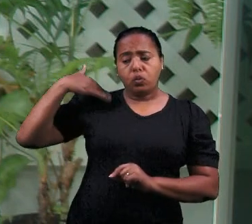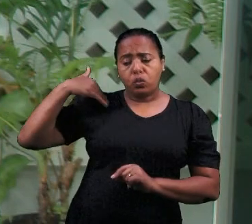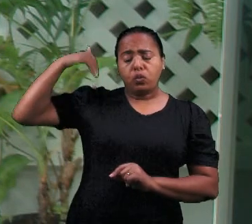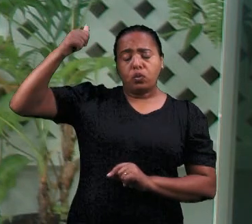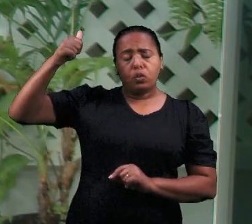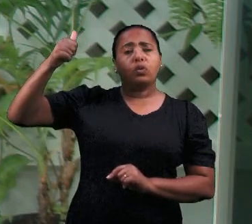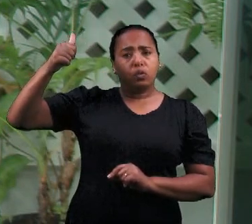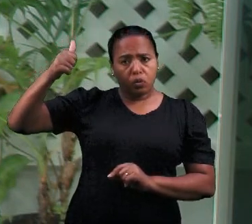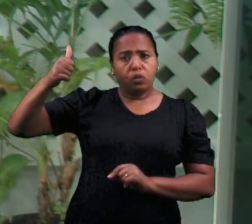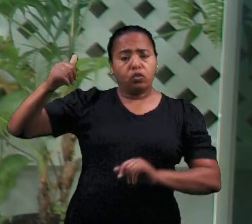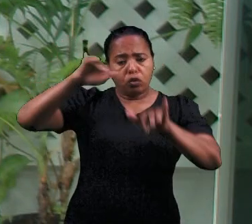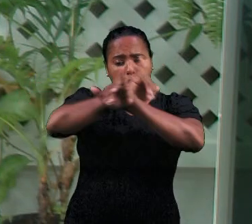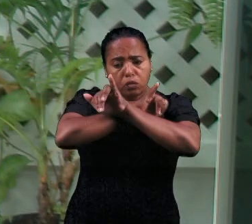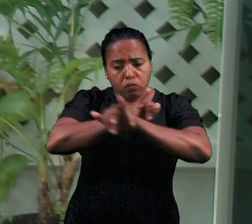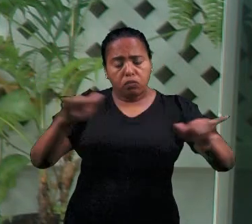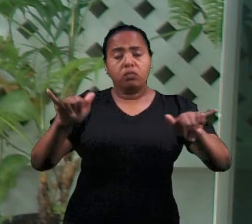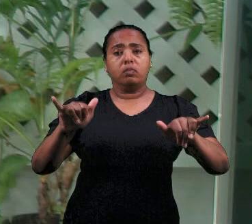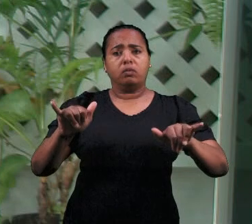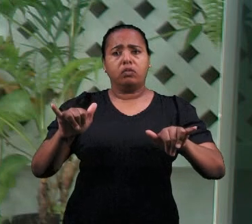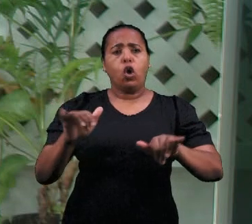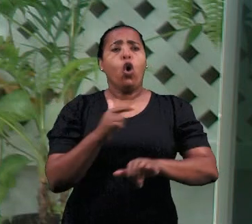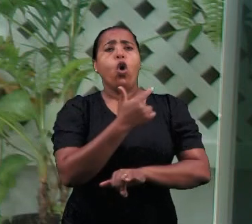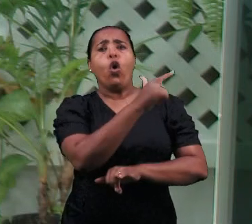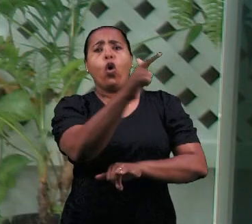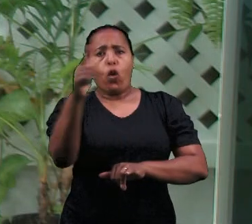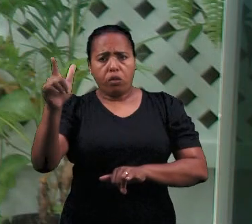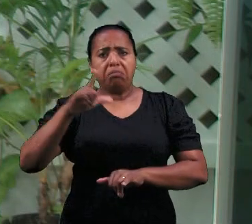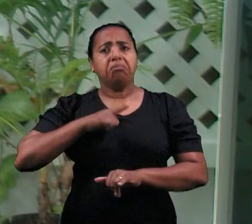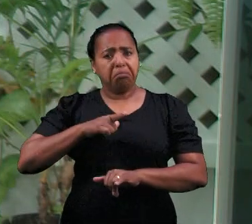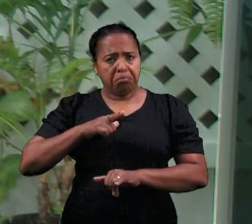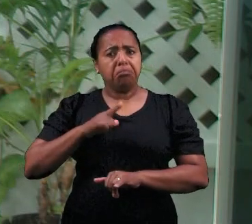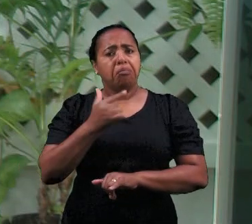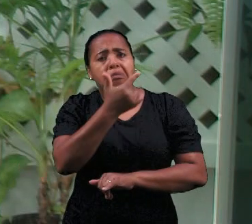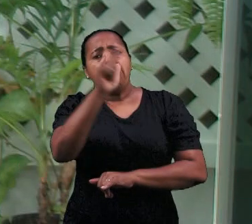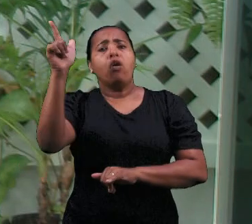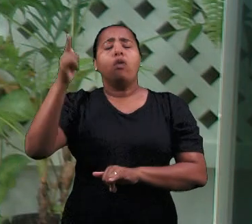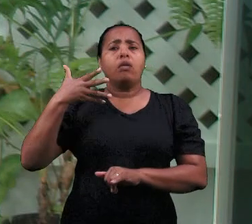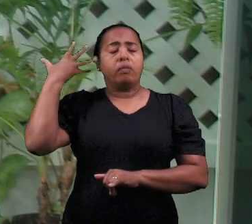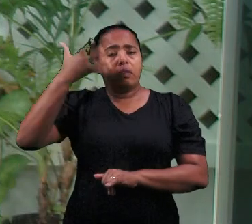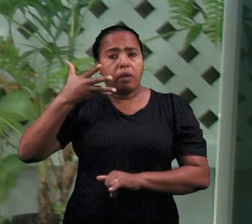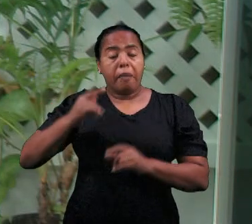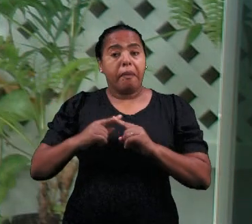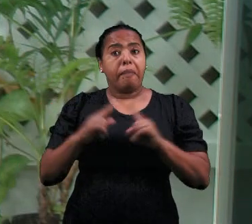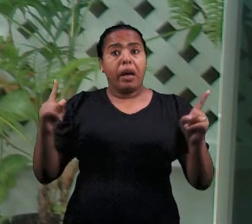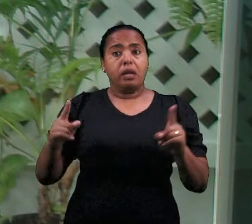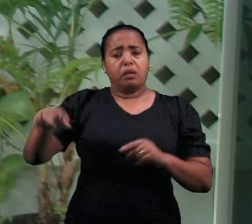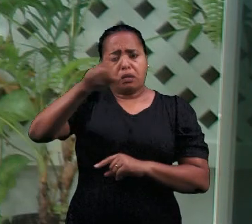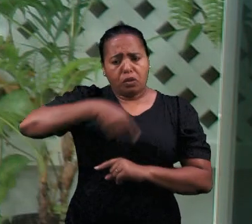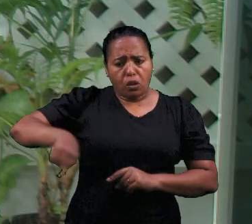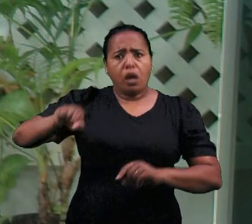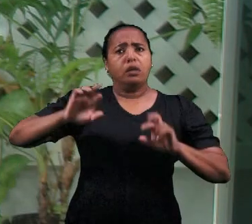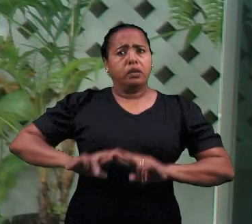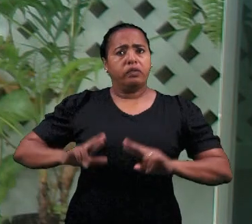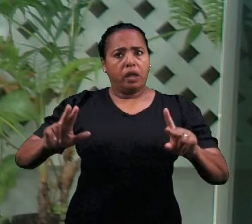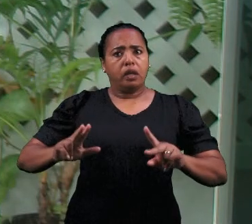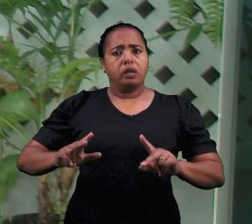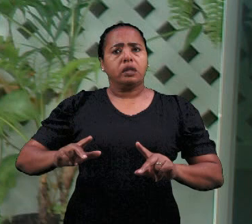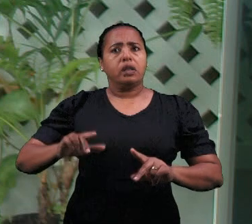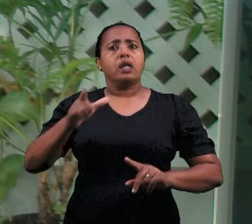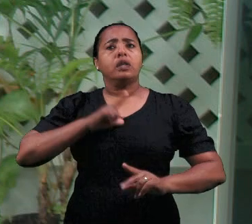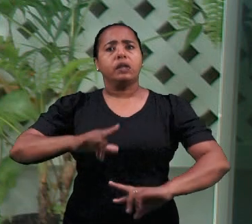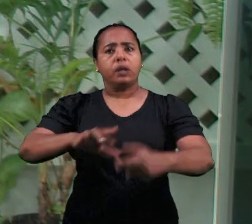c'est le message vers lequel nous avons été appelés. D'autres peuvent avoir d'autres messages.